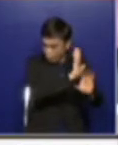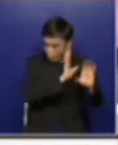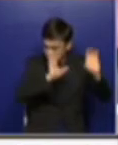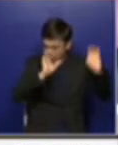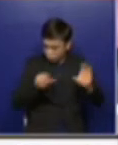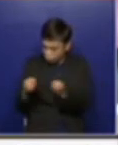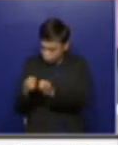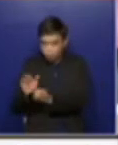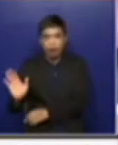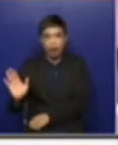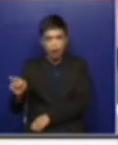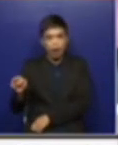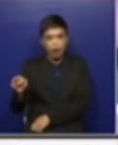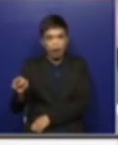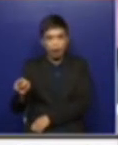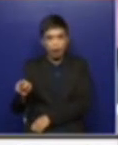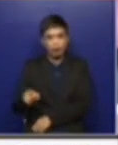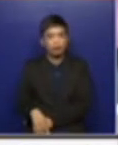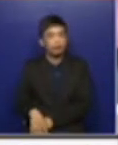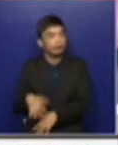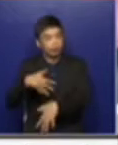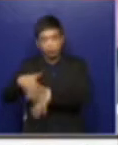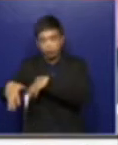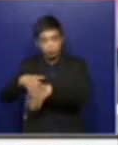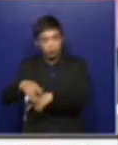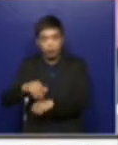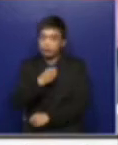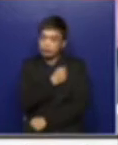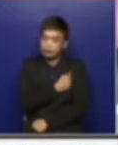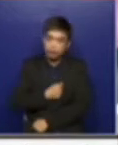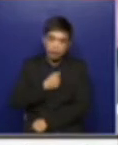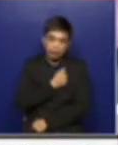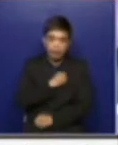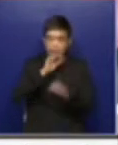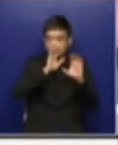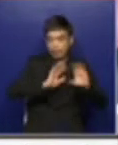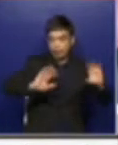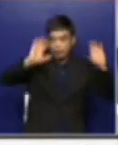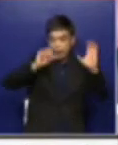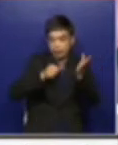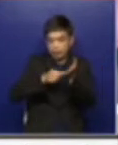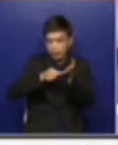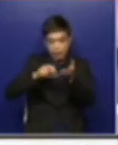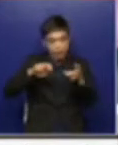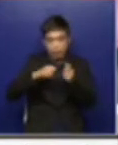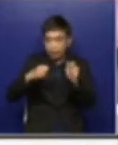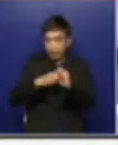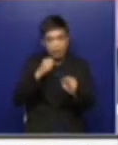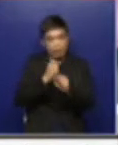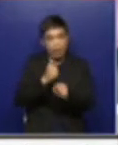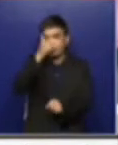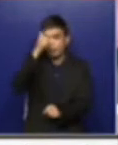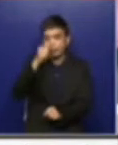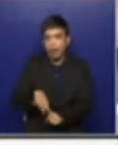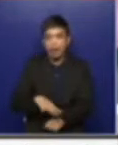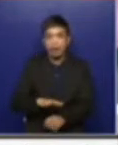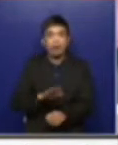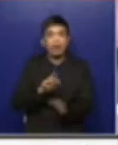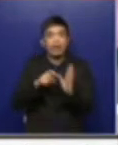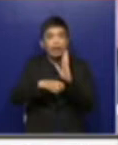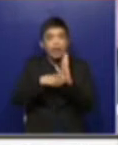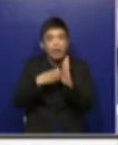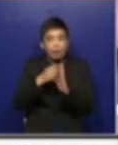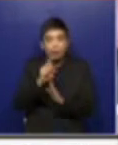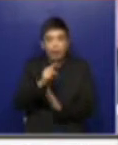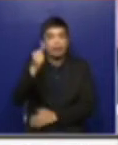ที่อยู่บนแผ่นดินไทยรัฐบาลไม่เคยแก้ปัญหาได้เพราะมีทัศนการมองว่า